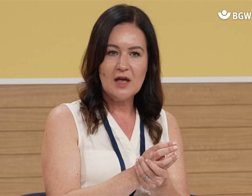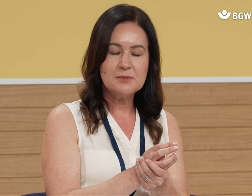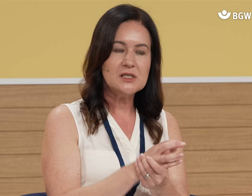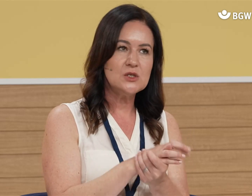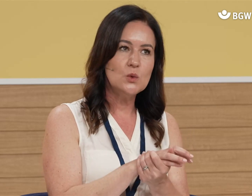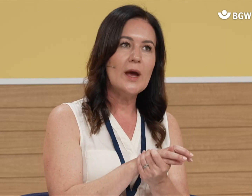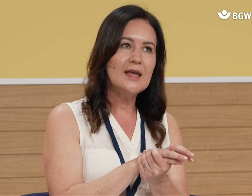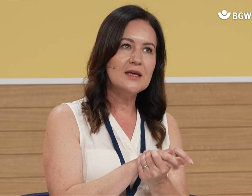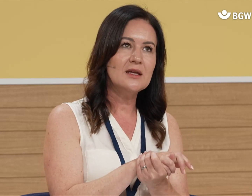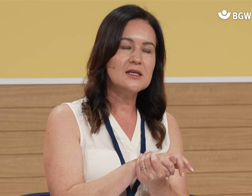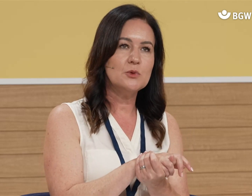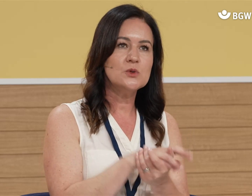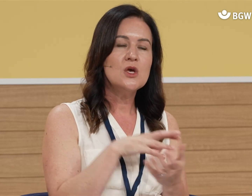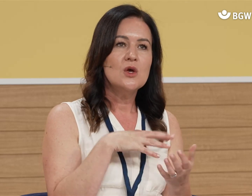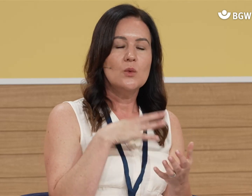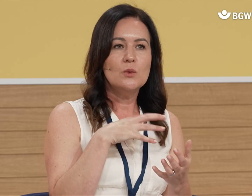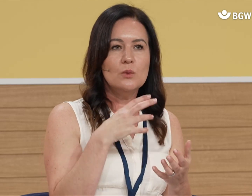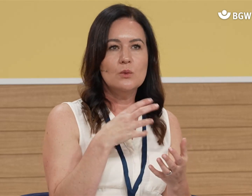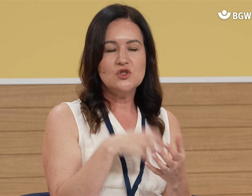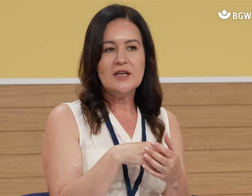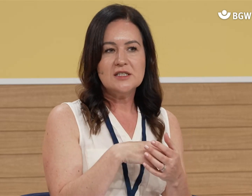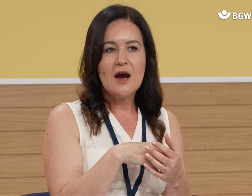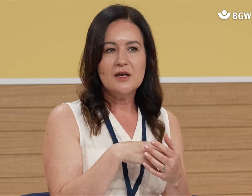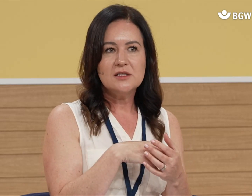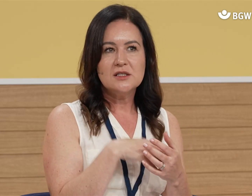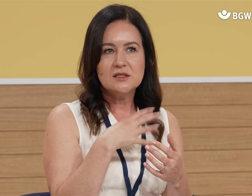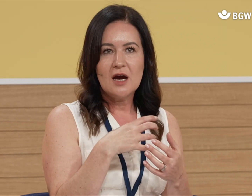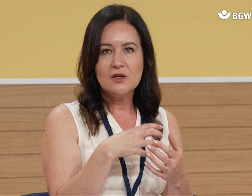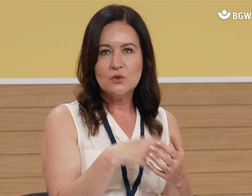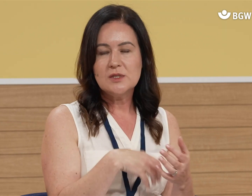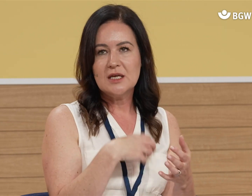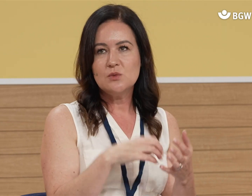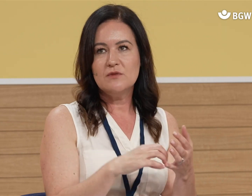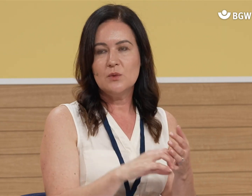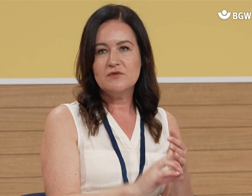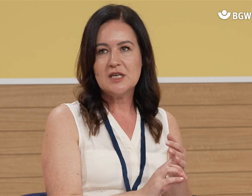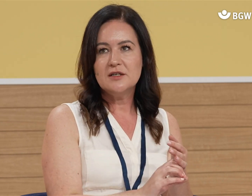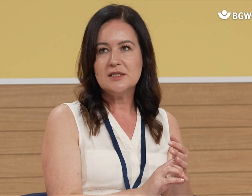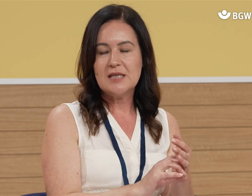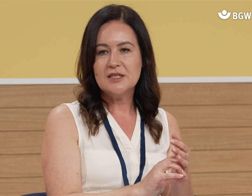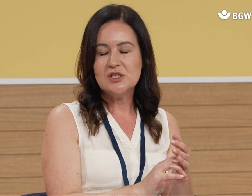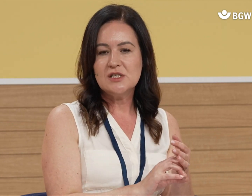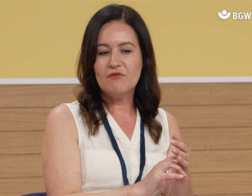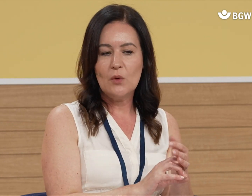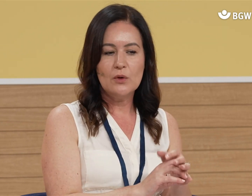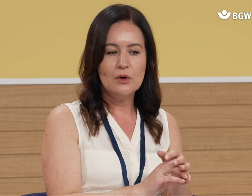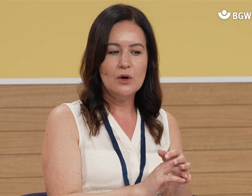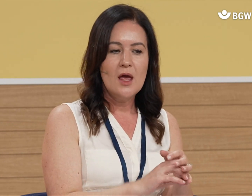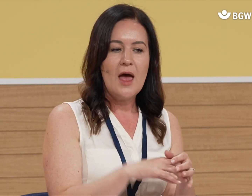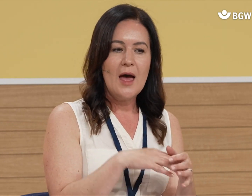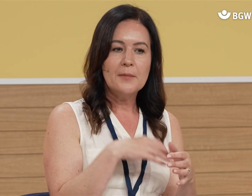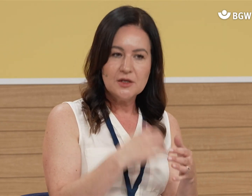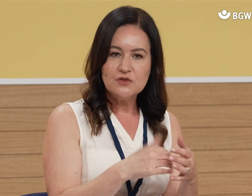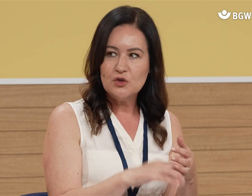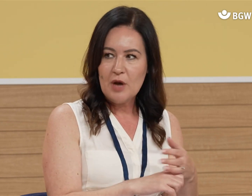gibt, um weiterzukommen. Und wir haben also versucht,